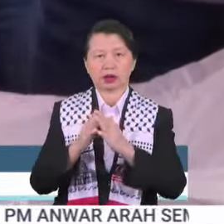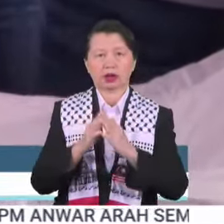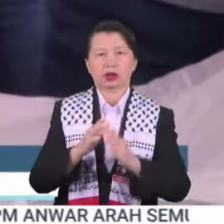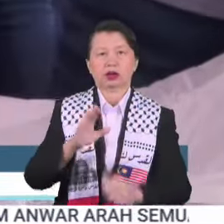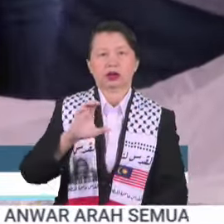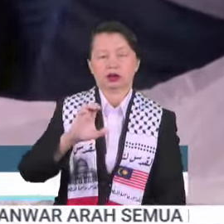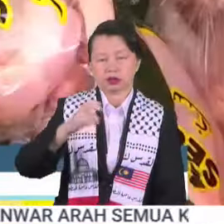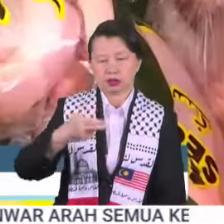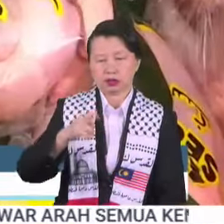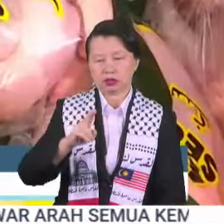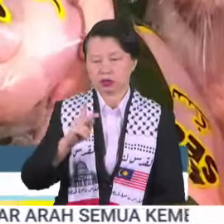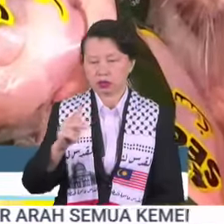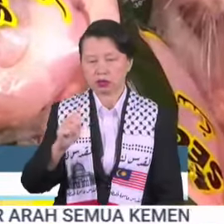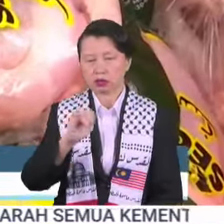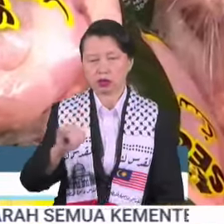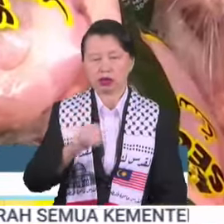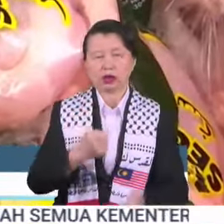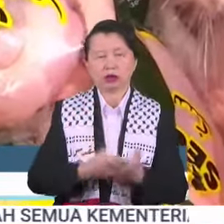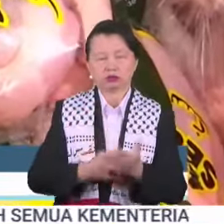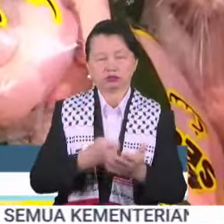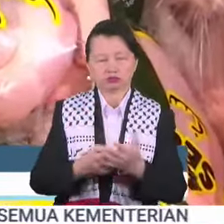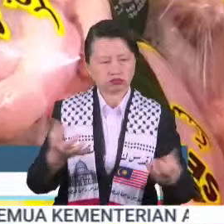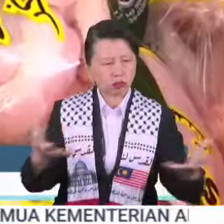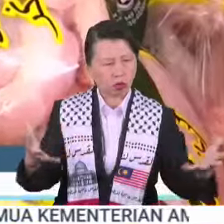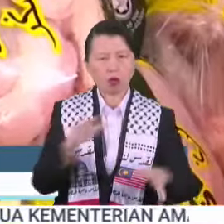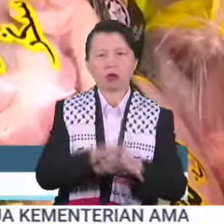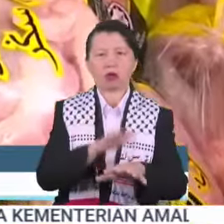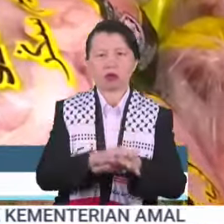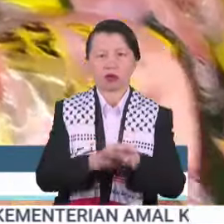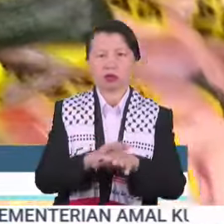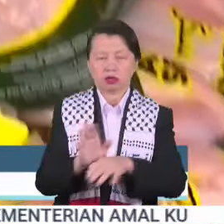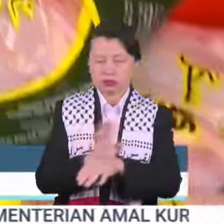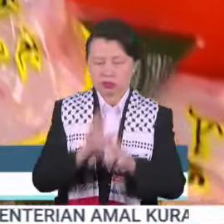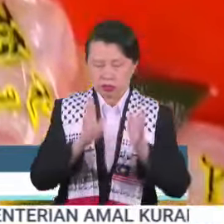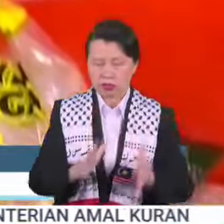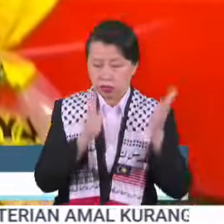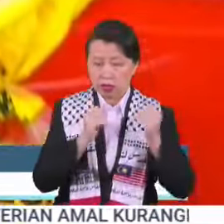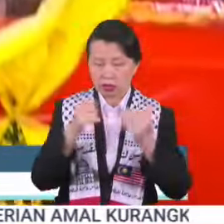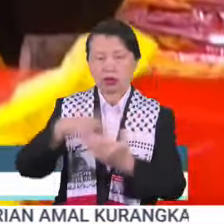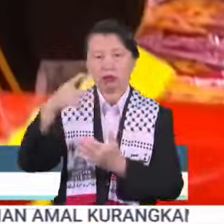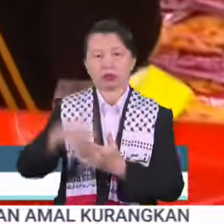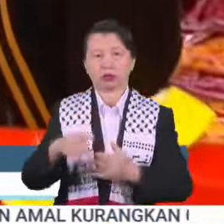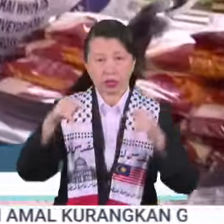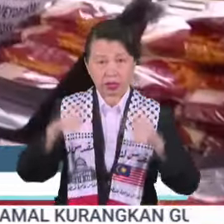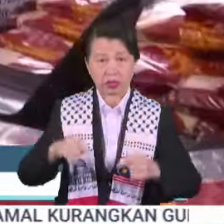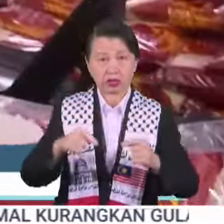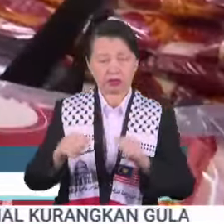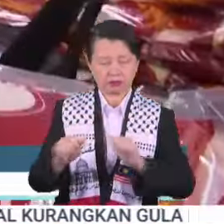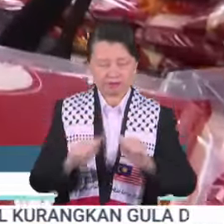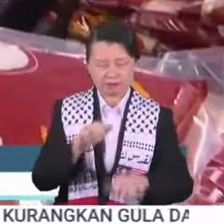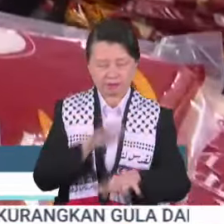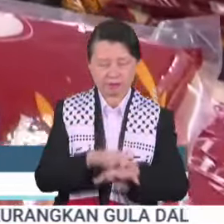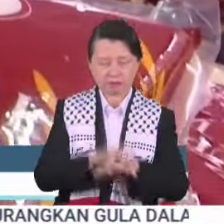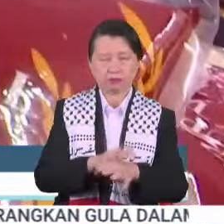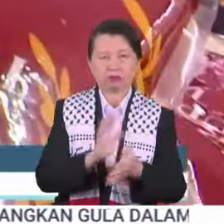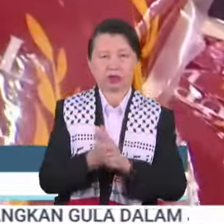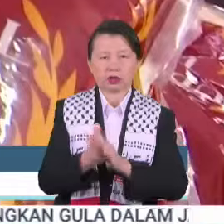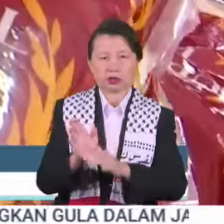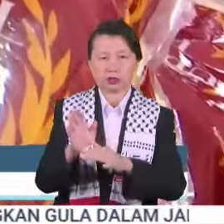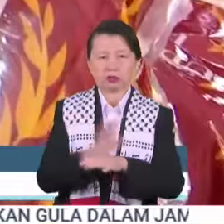Cukai program tersebut terima sambutan menggalakkan Usahawan terlibat berharap program seumpama itu dipergiat agar